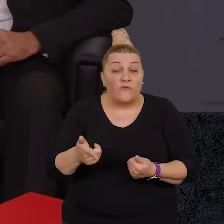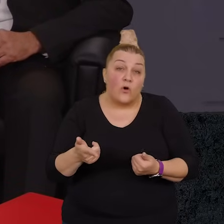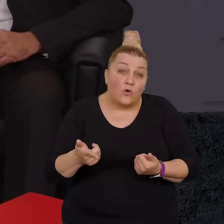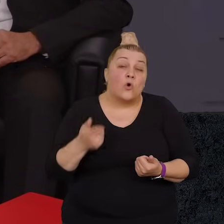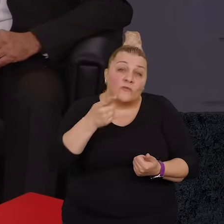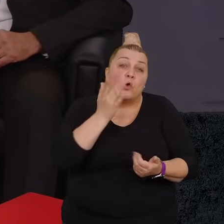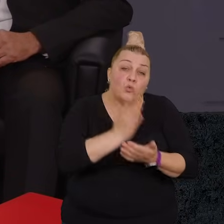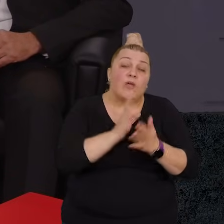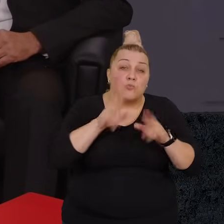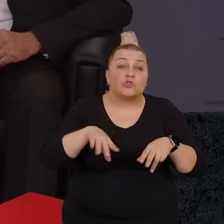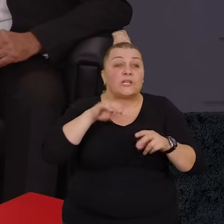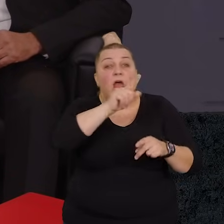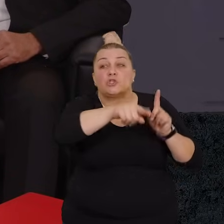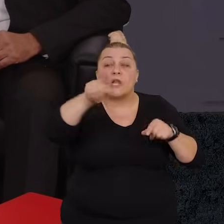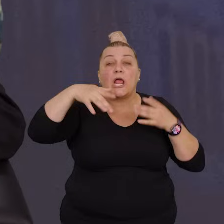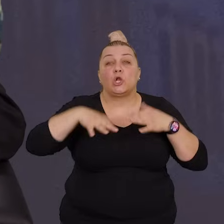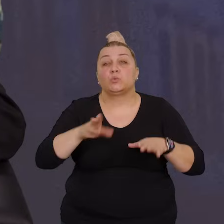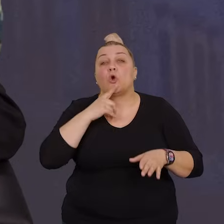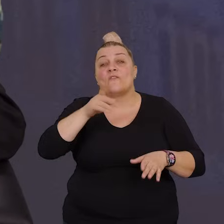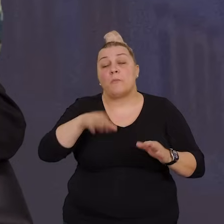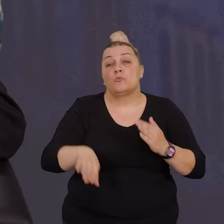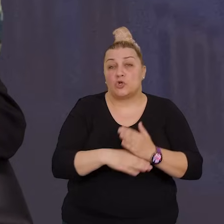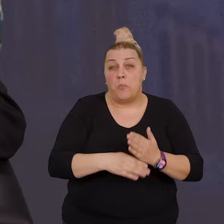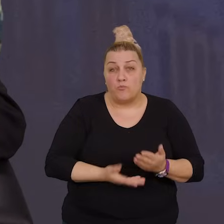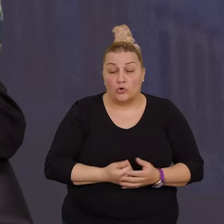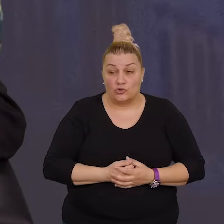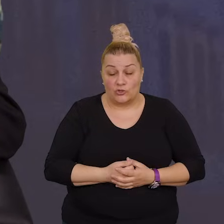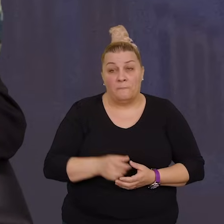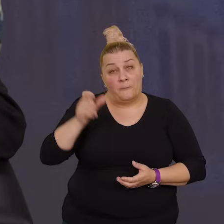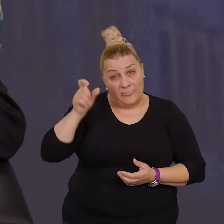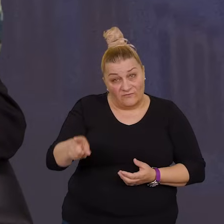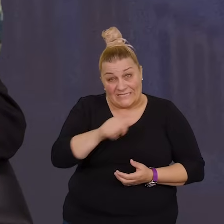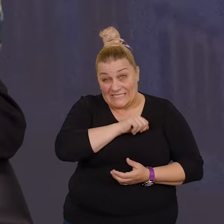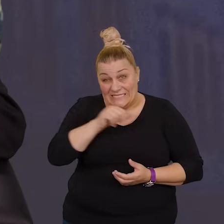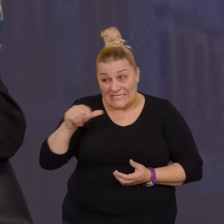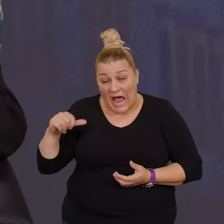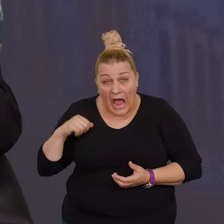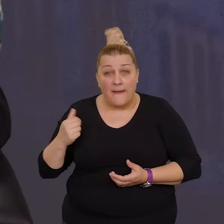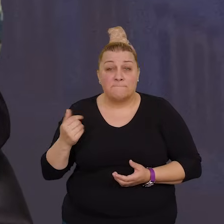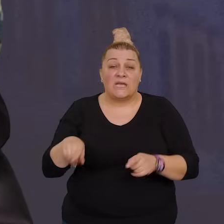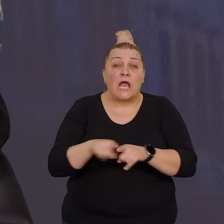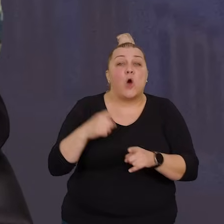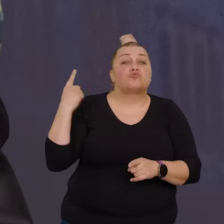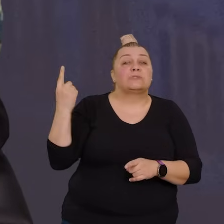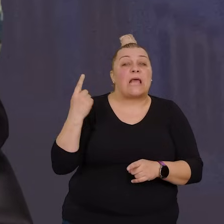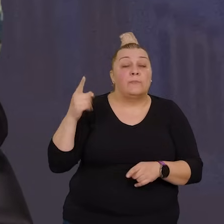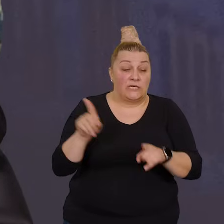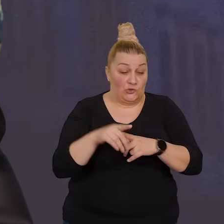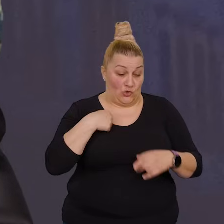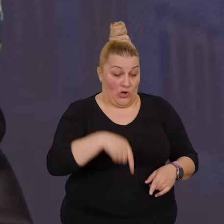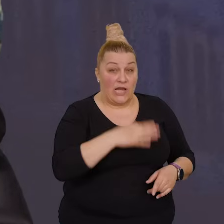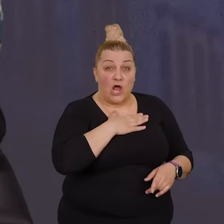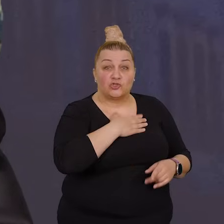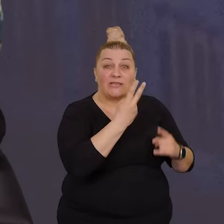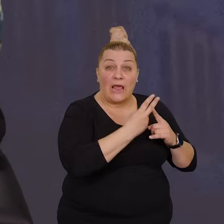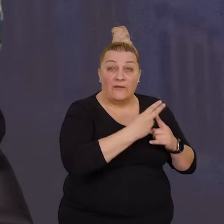naći neke ljude koji će vam pomoći. Ja da vam olakšam dušu, vi ste sami usamljeni na tom nebu i televizija jedan i ja mogu